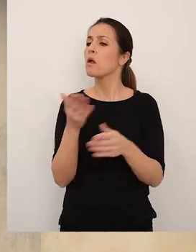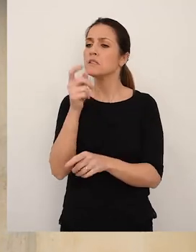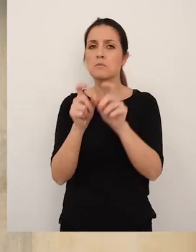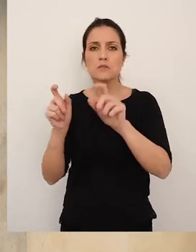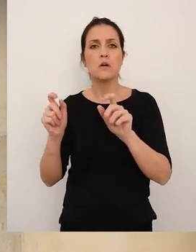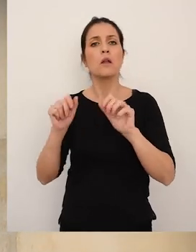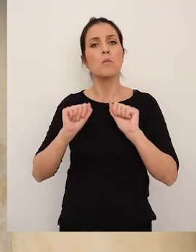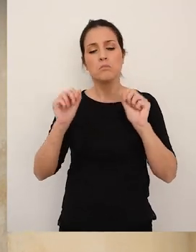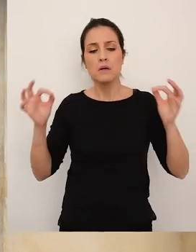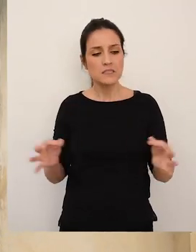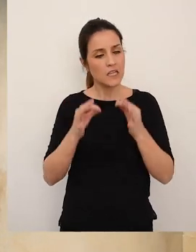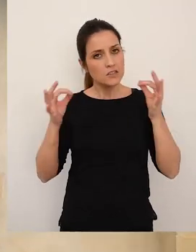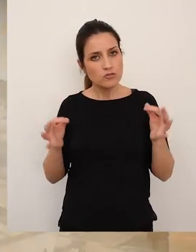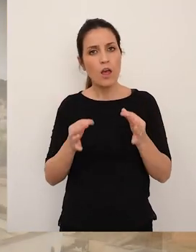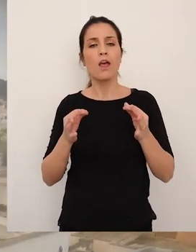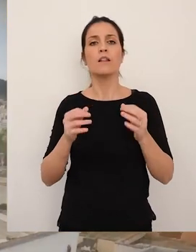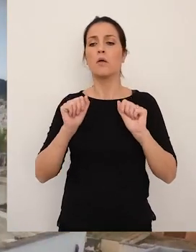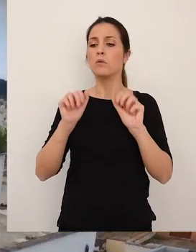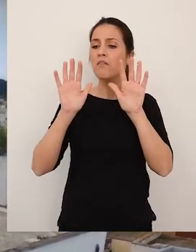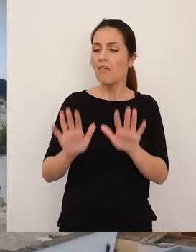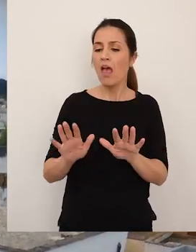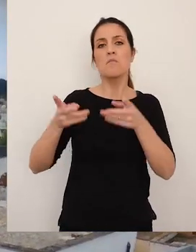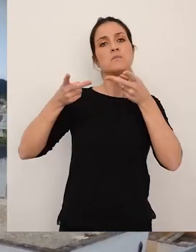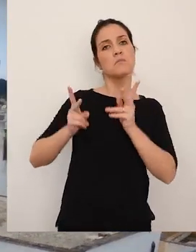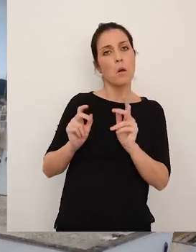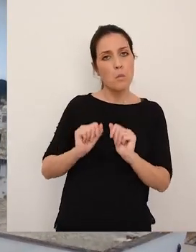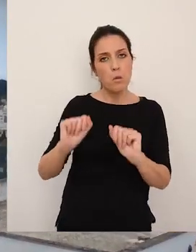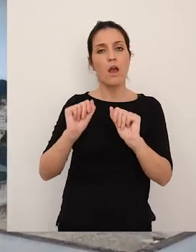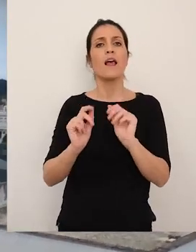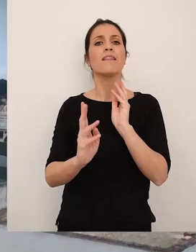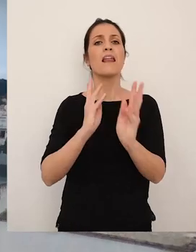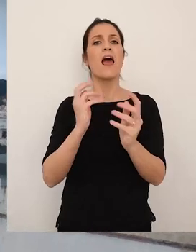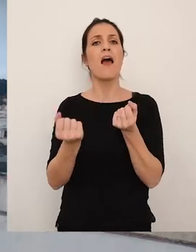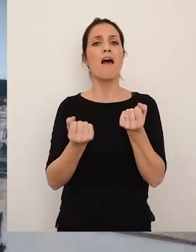per una sosta, lontano dai pericoli del traffico stradale.